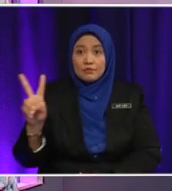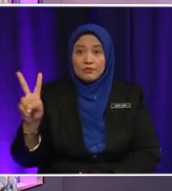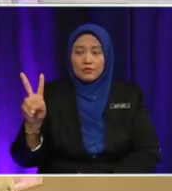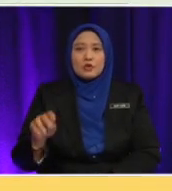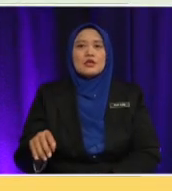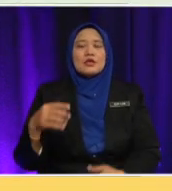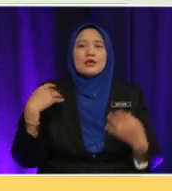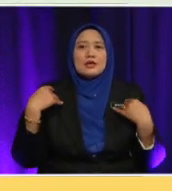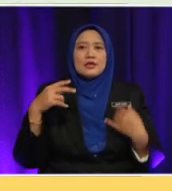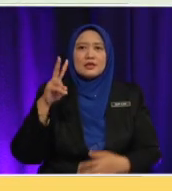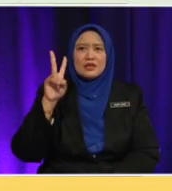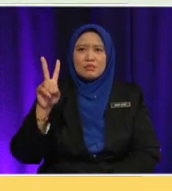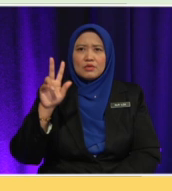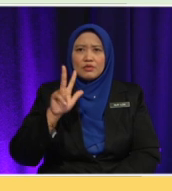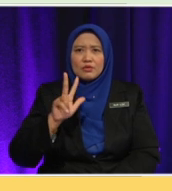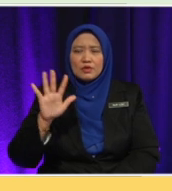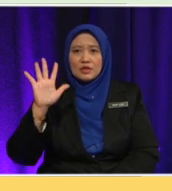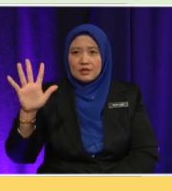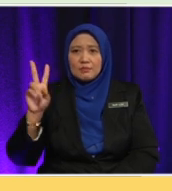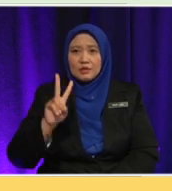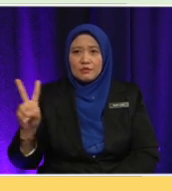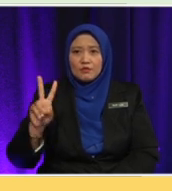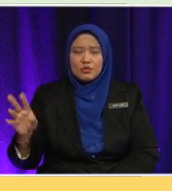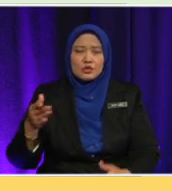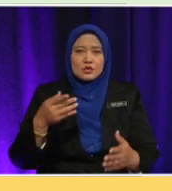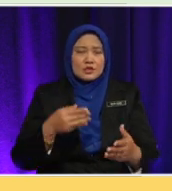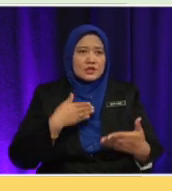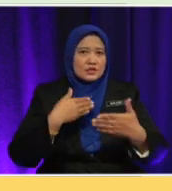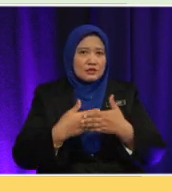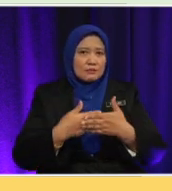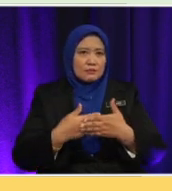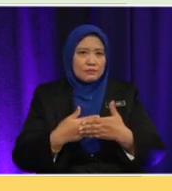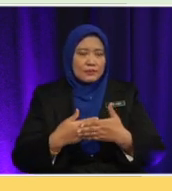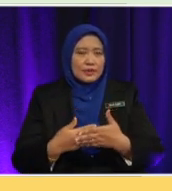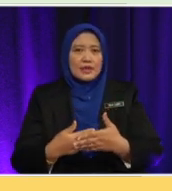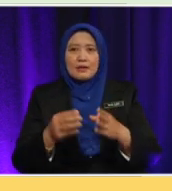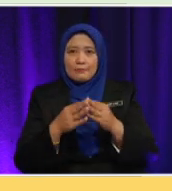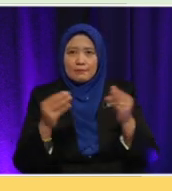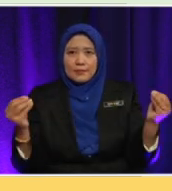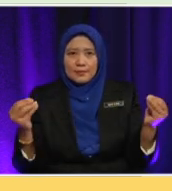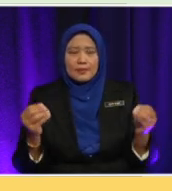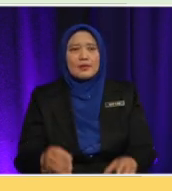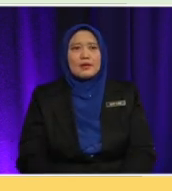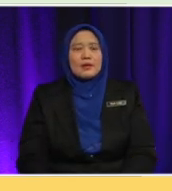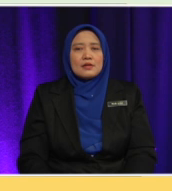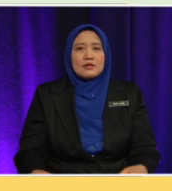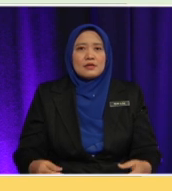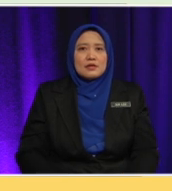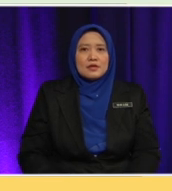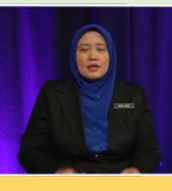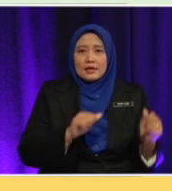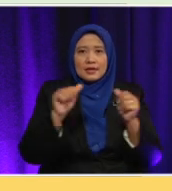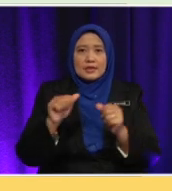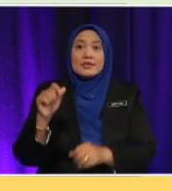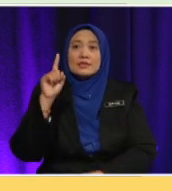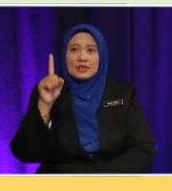saja maksudnya daripada negatif dalam satu juta Oke pertama